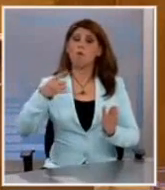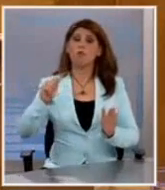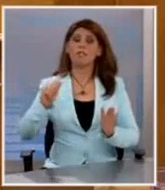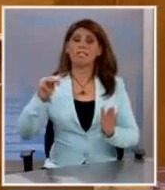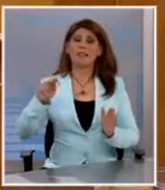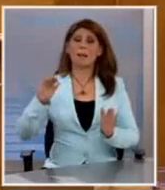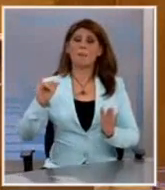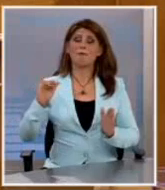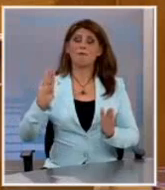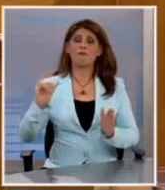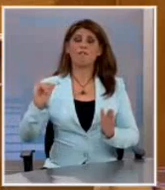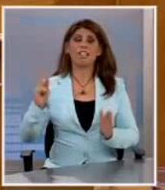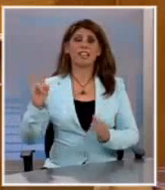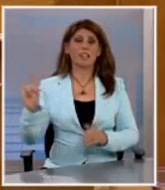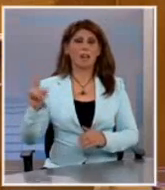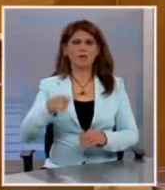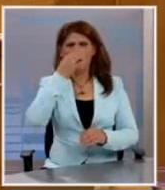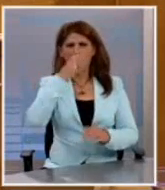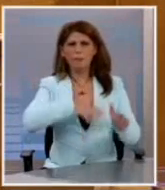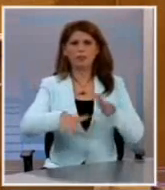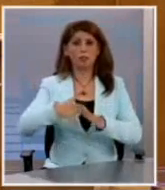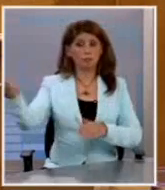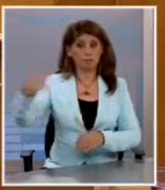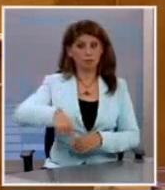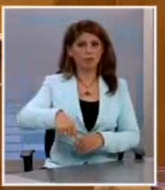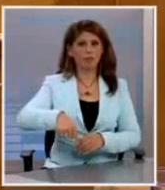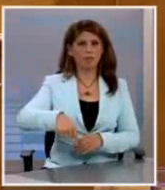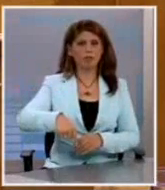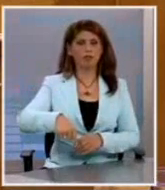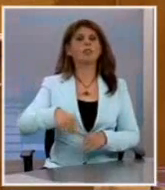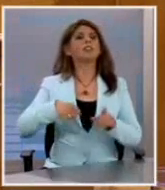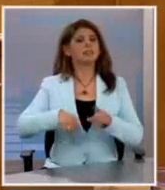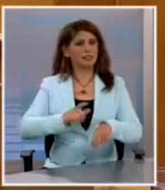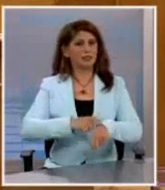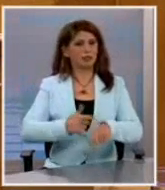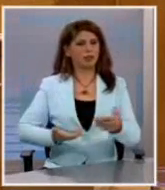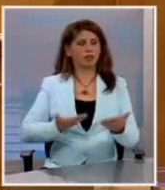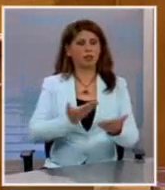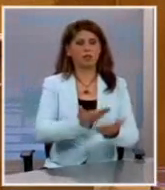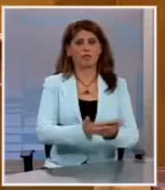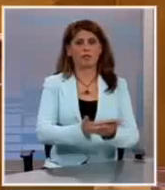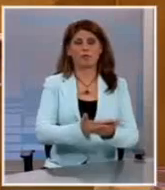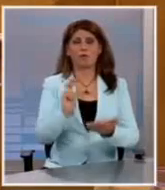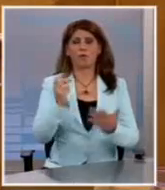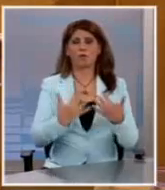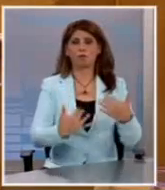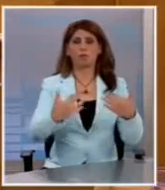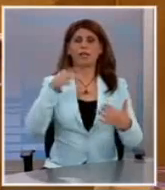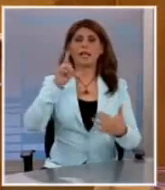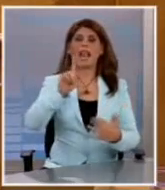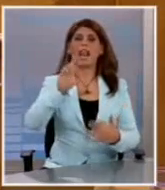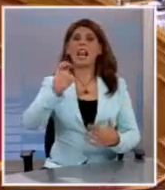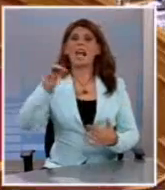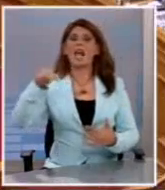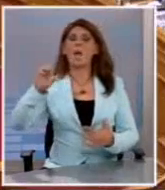τον ίδιο απατεώνα που μας κουβαλήσατε εδώ, την ίδια στιγμή καταθέτω στη Βουλή της Λεμόντ το πρωτοσέλιδο